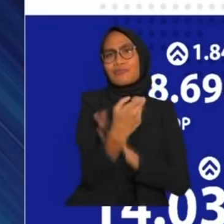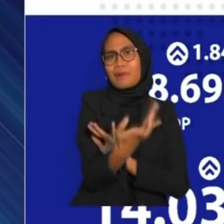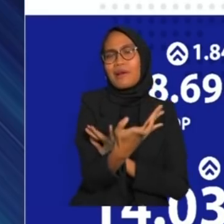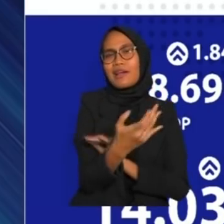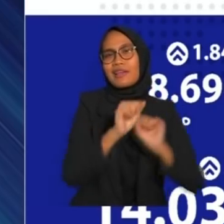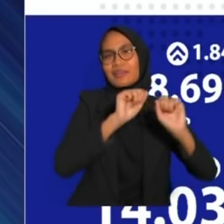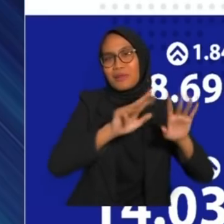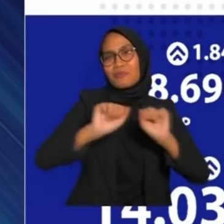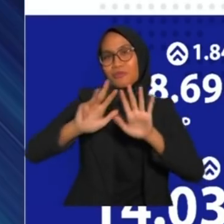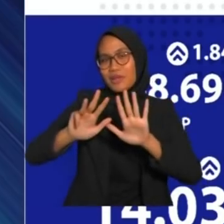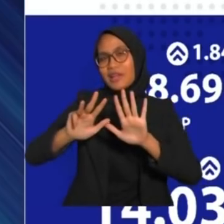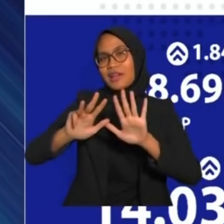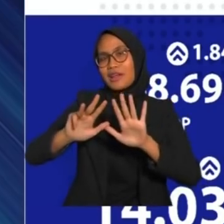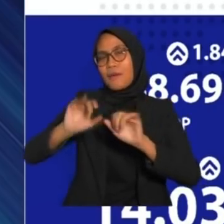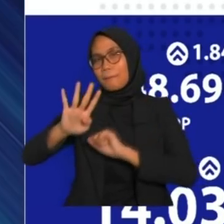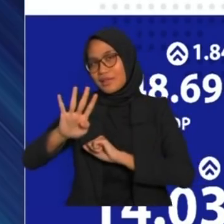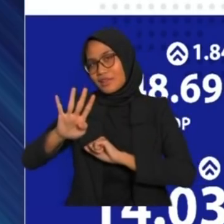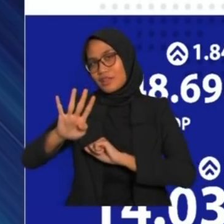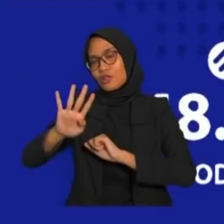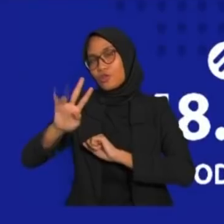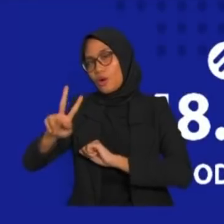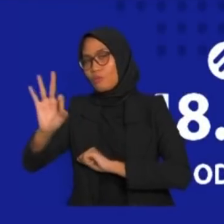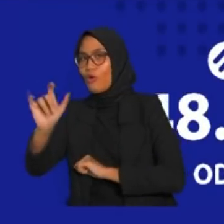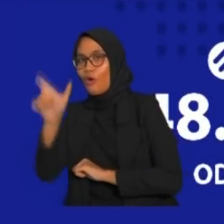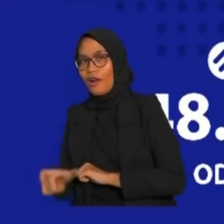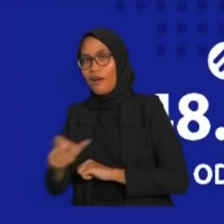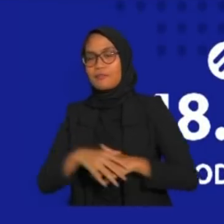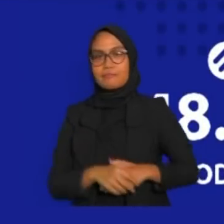adalah 99477